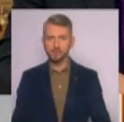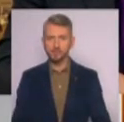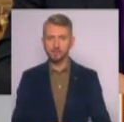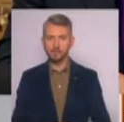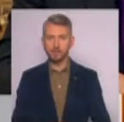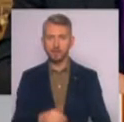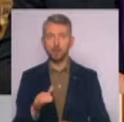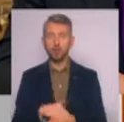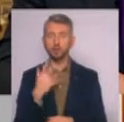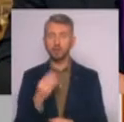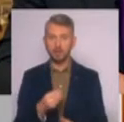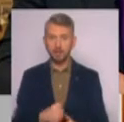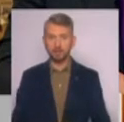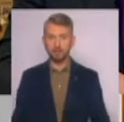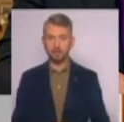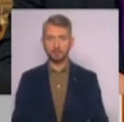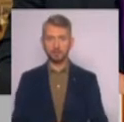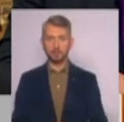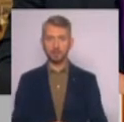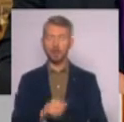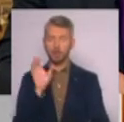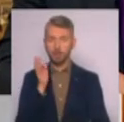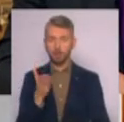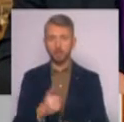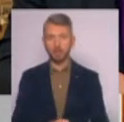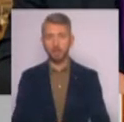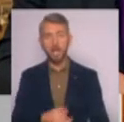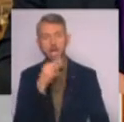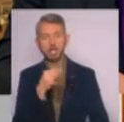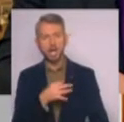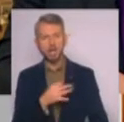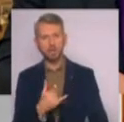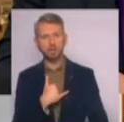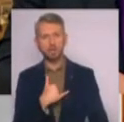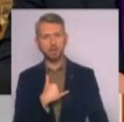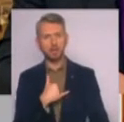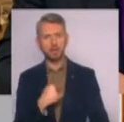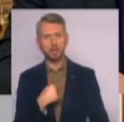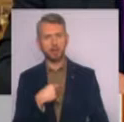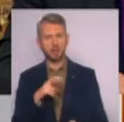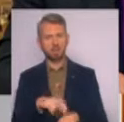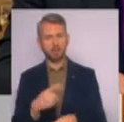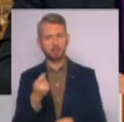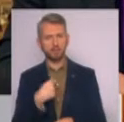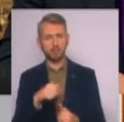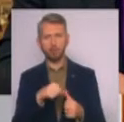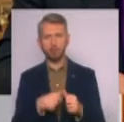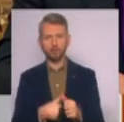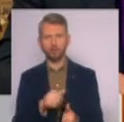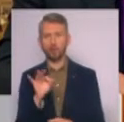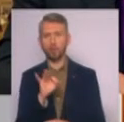Добрий день. Добрий день. Слухаємо вас. От скажіть, у мене врач поставить хронічний